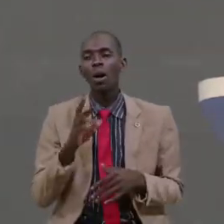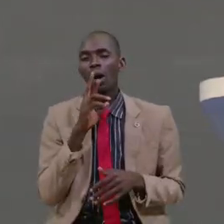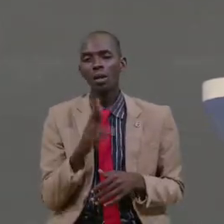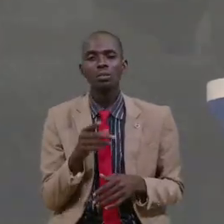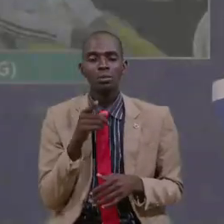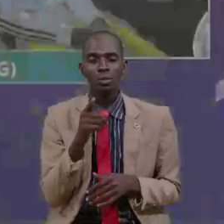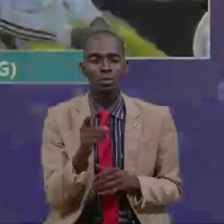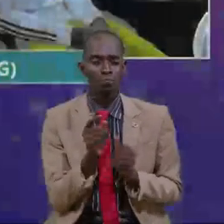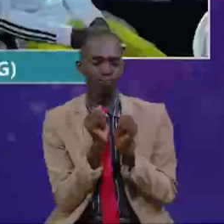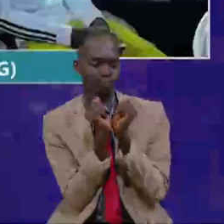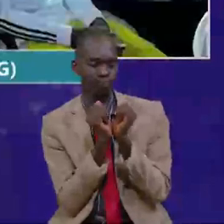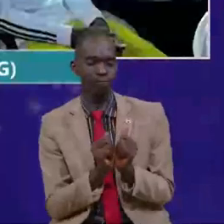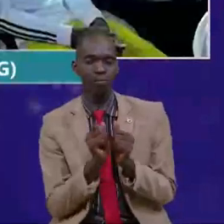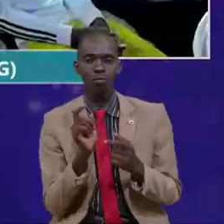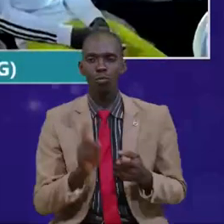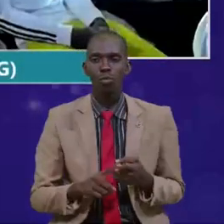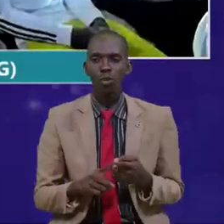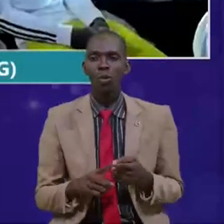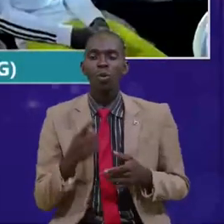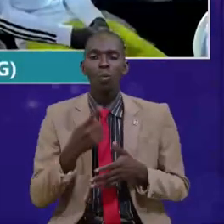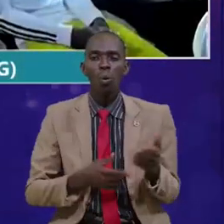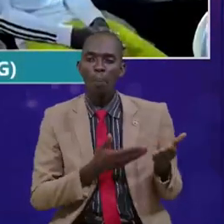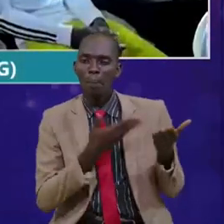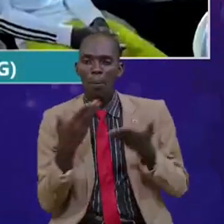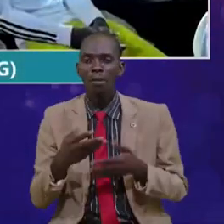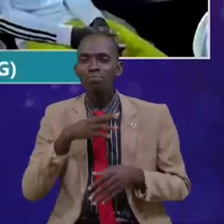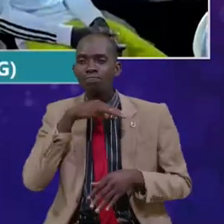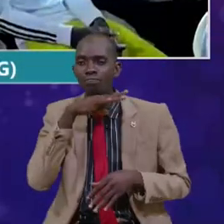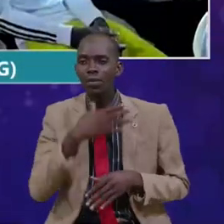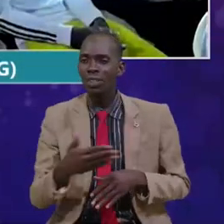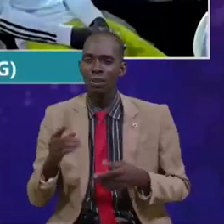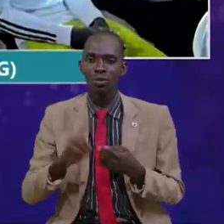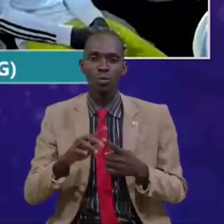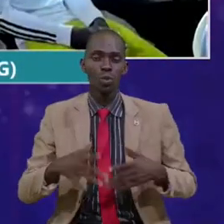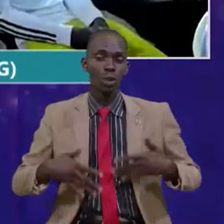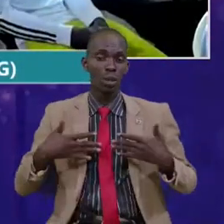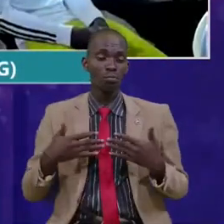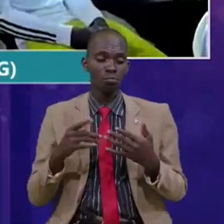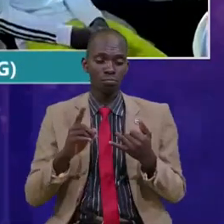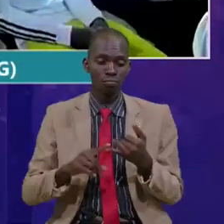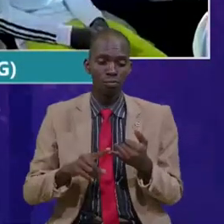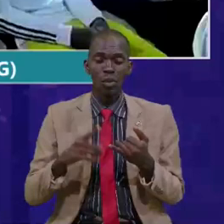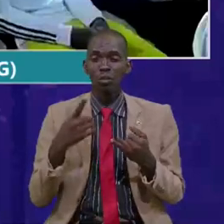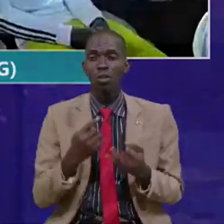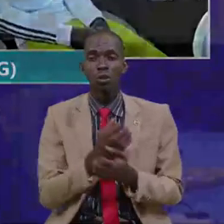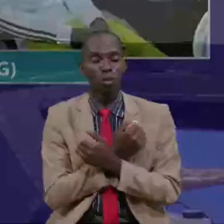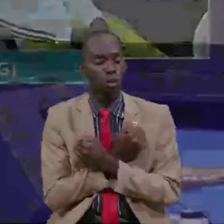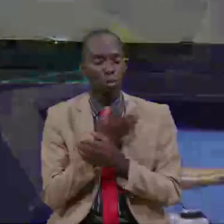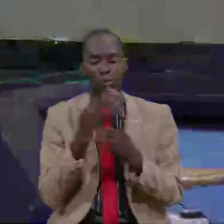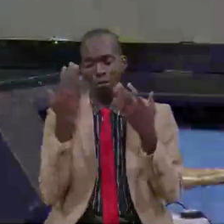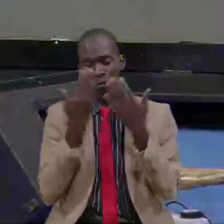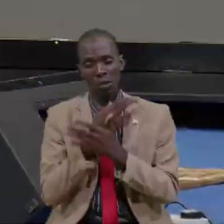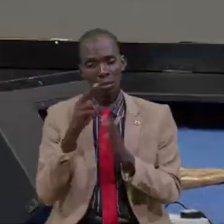À quoi es-tu lié? Qu'est-ce qui cause la corruption dans ta vie? Est-ce que c'est l'amour des ténèbres?